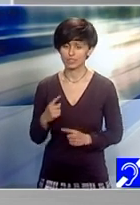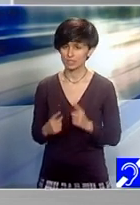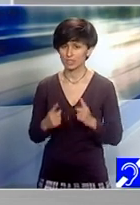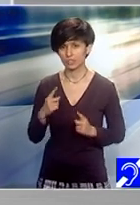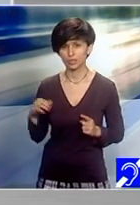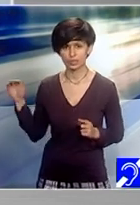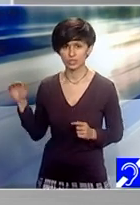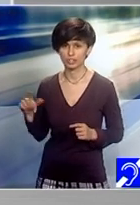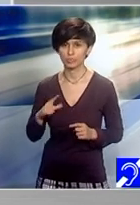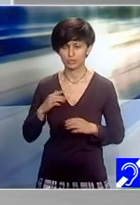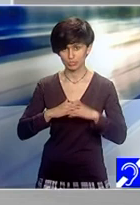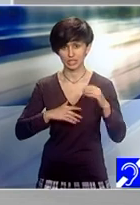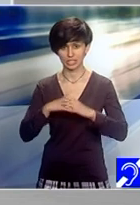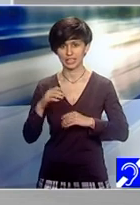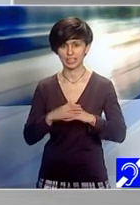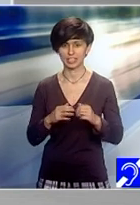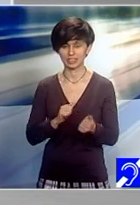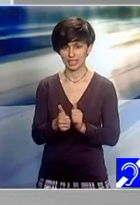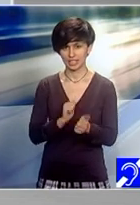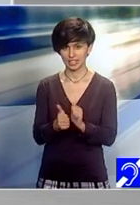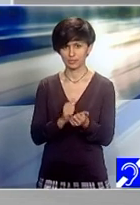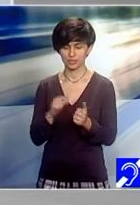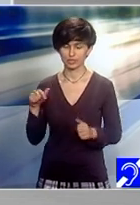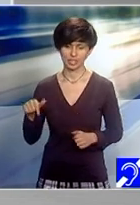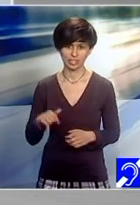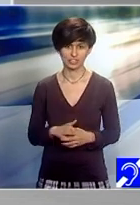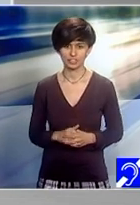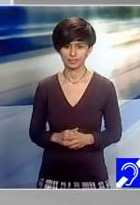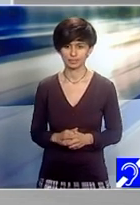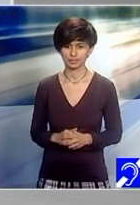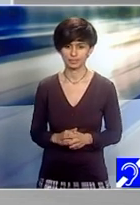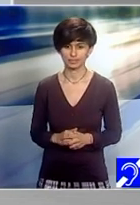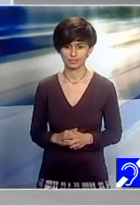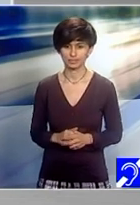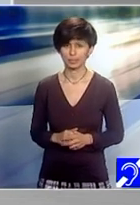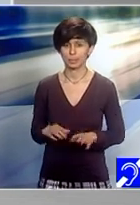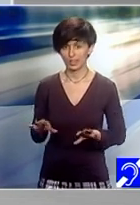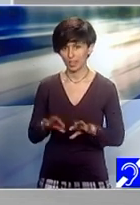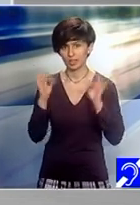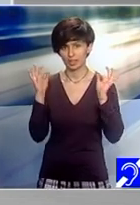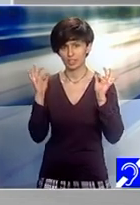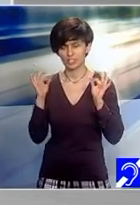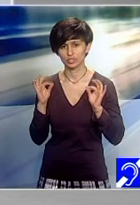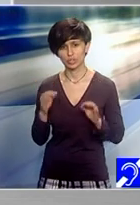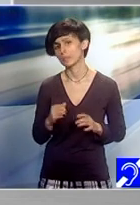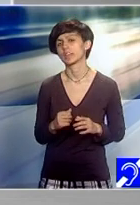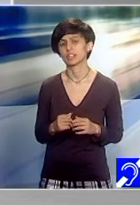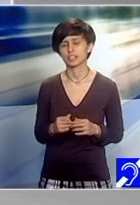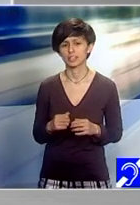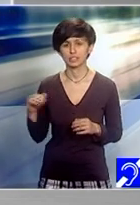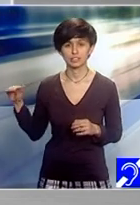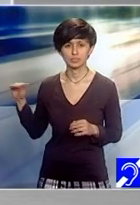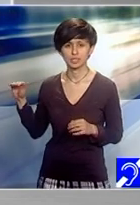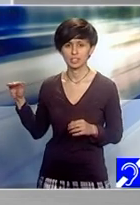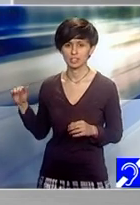la sportul ăsta, că e o variantă foarte bună de a petrece timpul liber. au descoperit. Ea povestea, am descoperit despre copiii